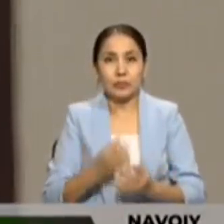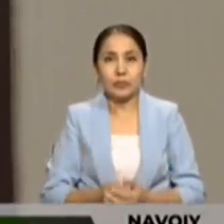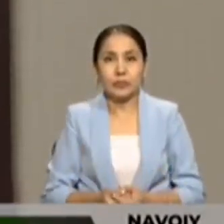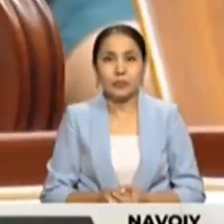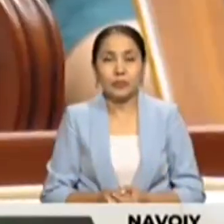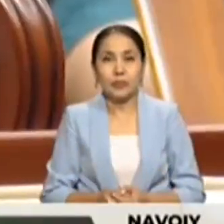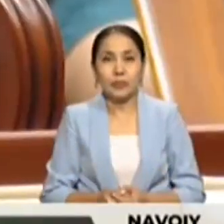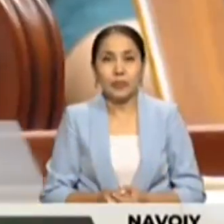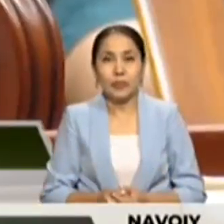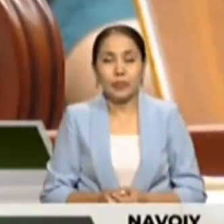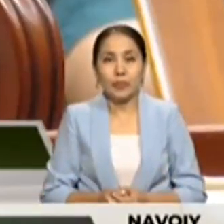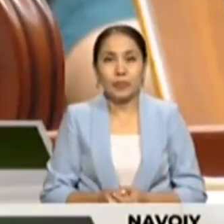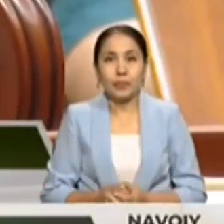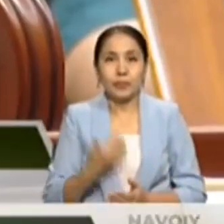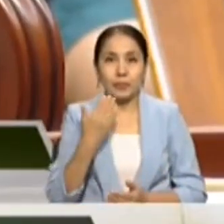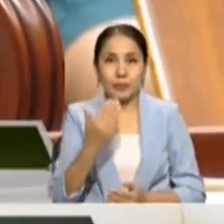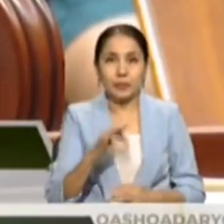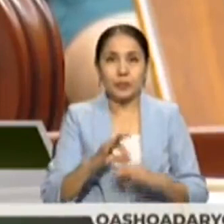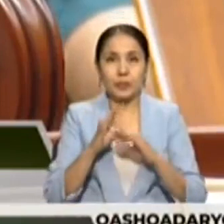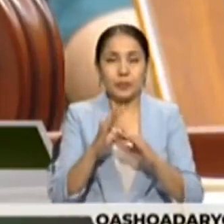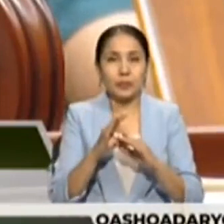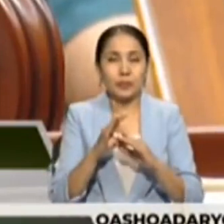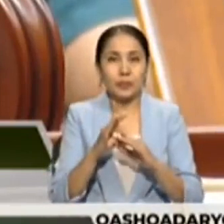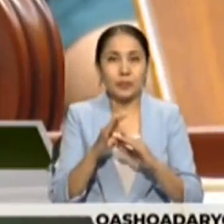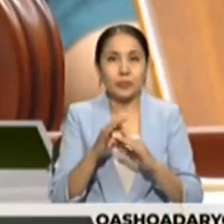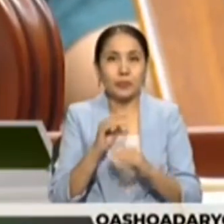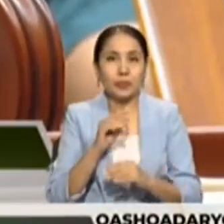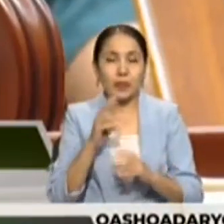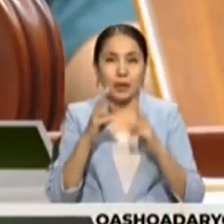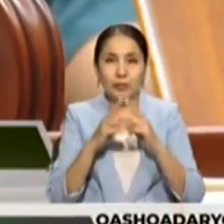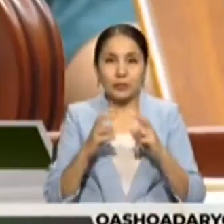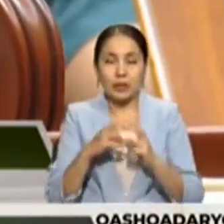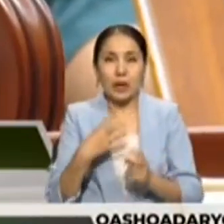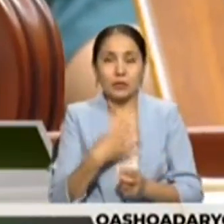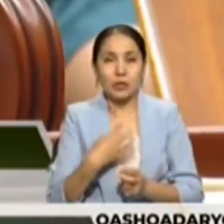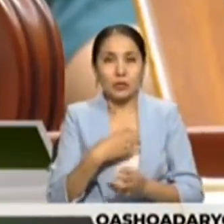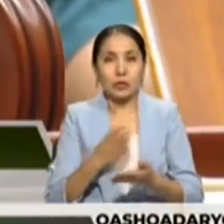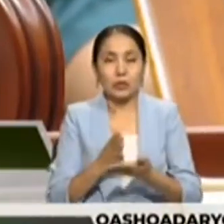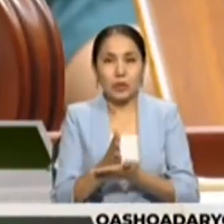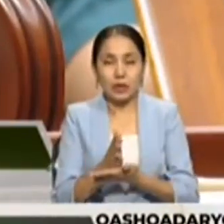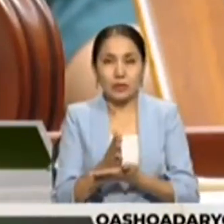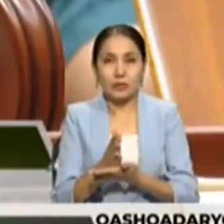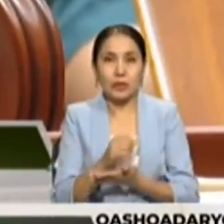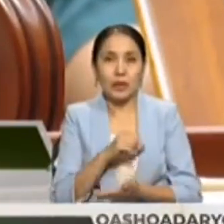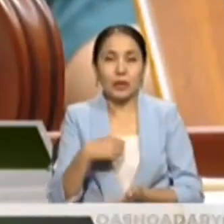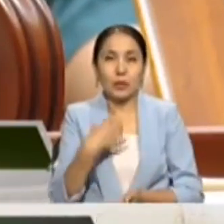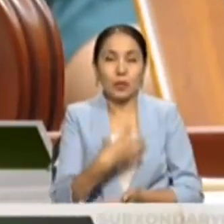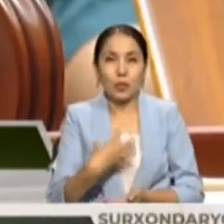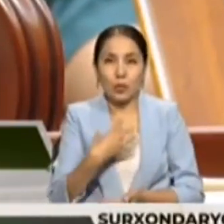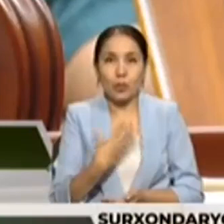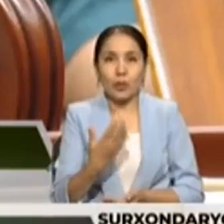normativ huquqiy hujjatlar va ular loyihalarining korrupsiyaga qarshi ekspertizasining asosiy yo'nalishlari, eng muhimi